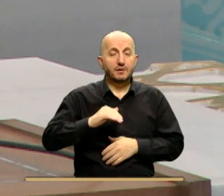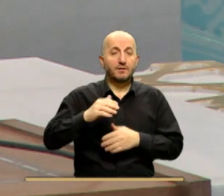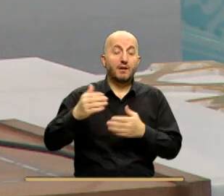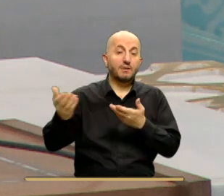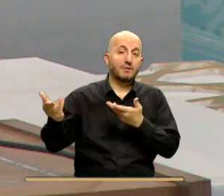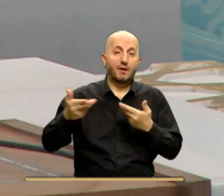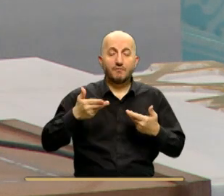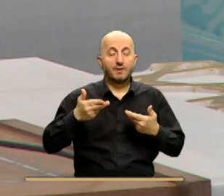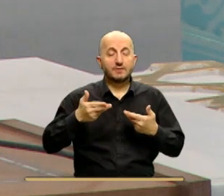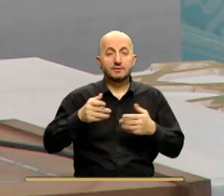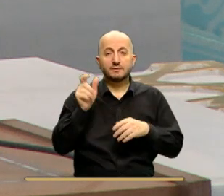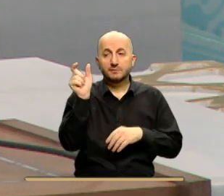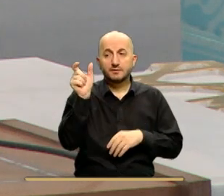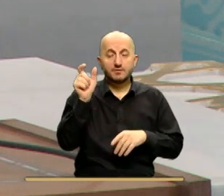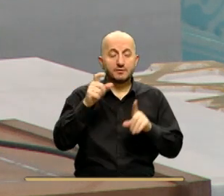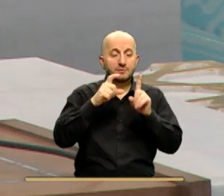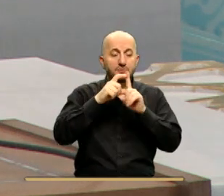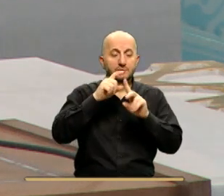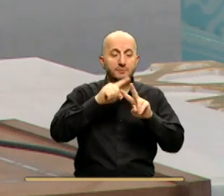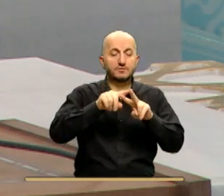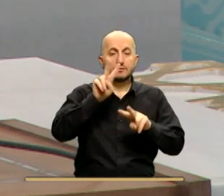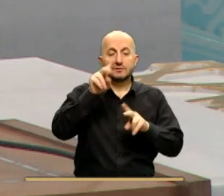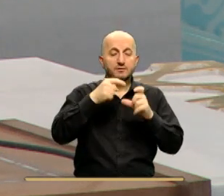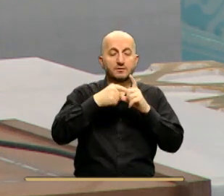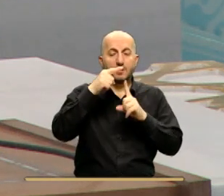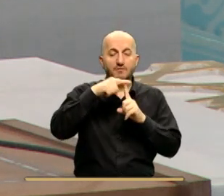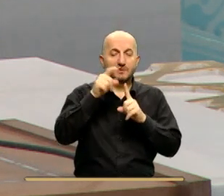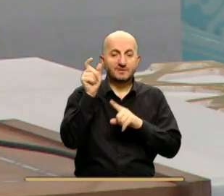davet kelimesi Kur'an-ı Kerim'de